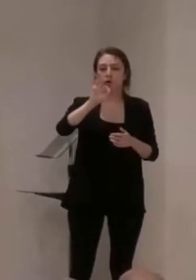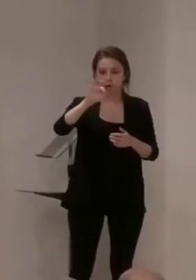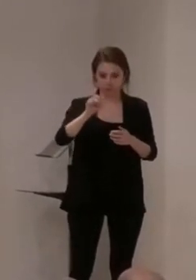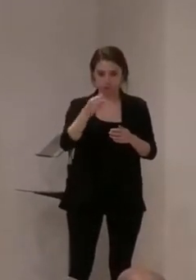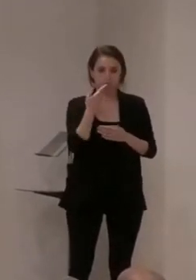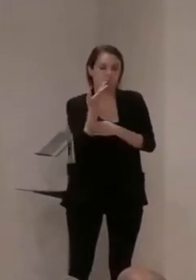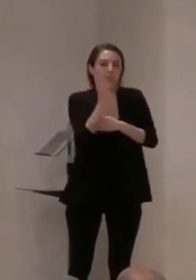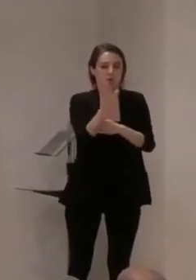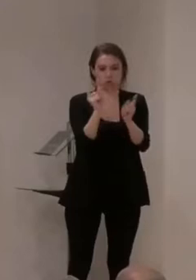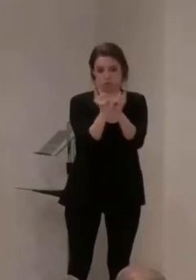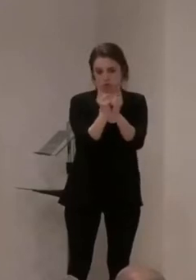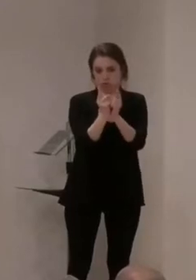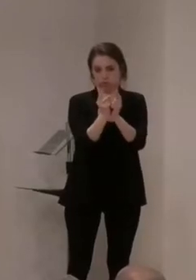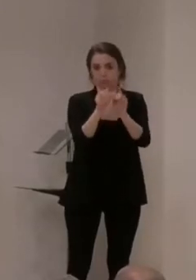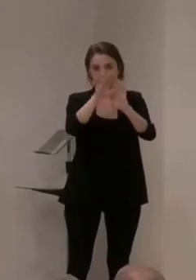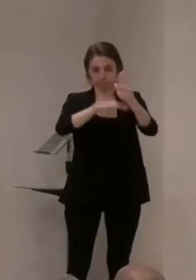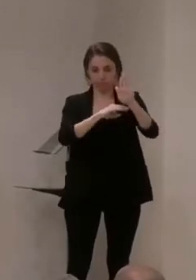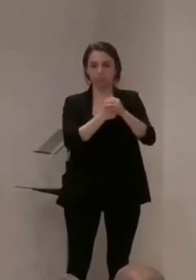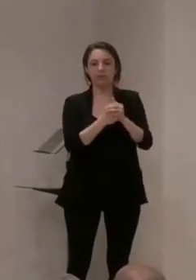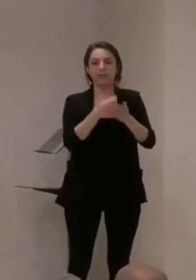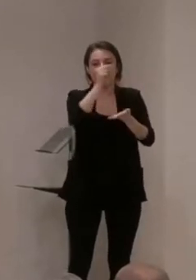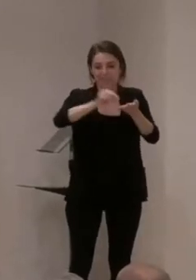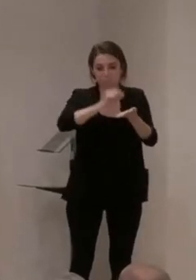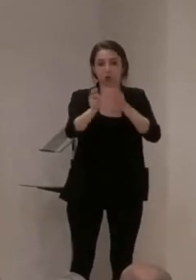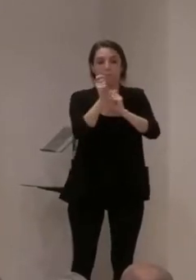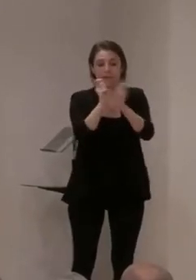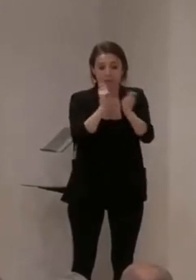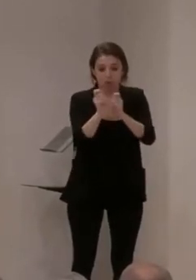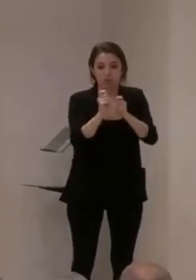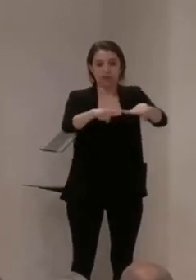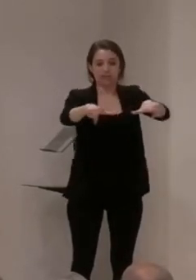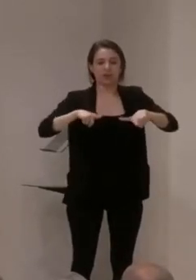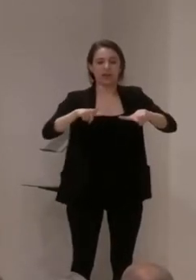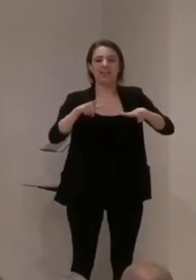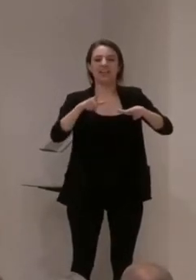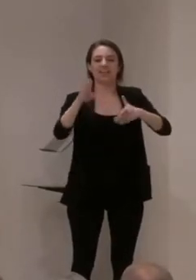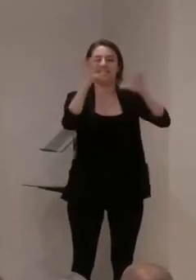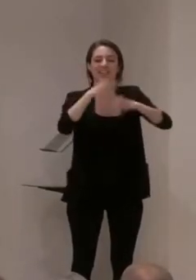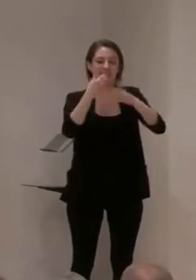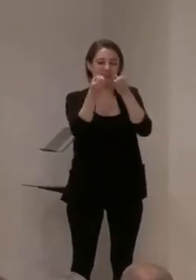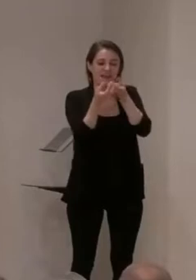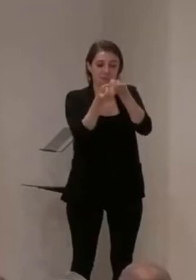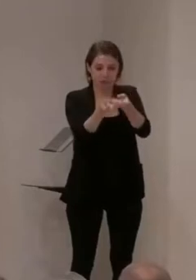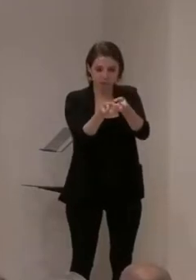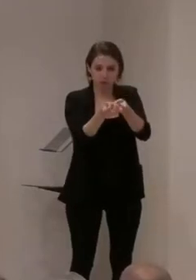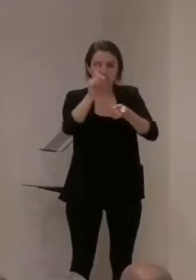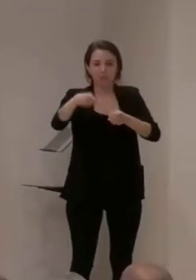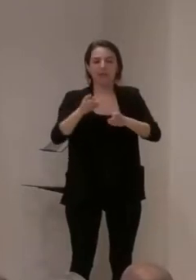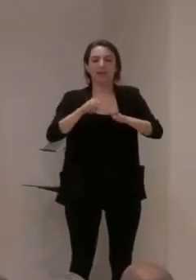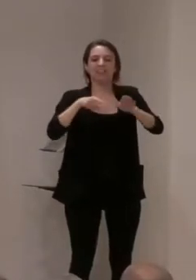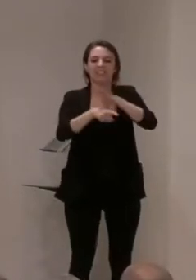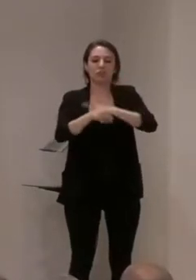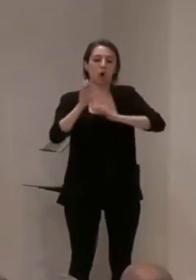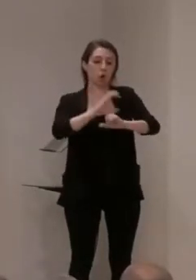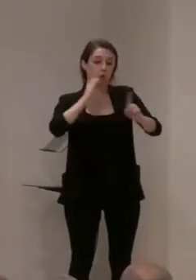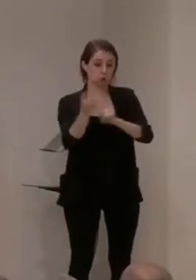presentaré una miqueta més àmpliament. És escriptor, periodista, llicenciat en Ciències de la Informació i també gestor cultural.